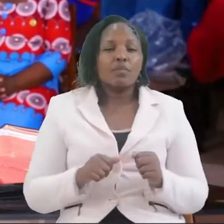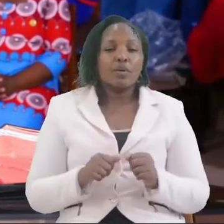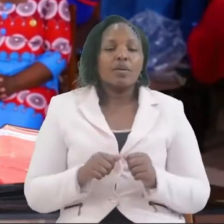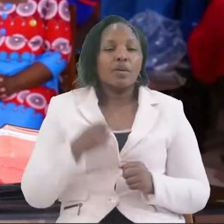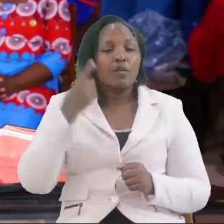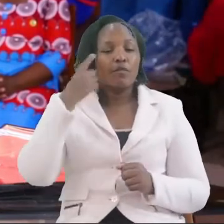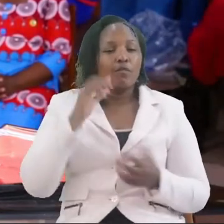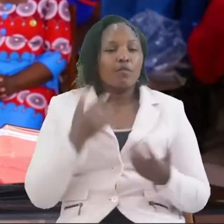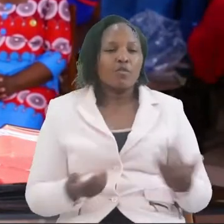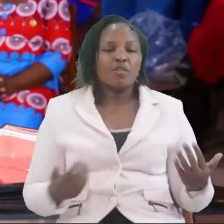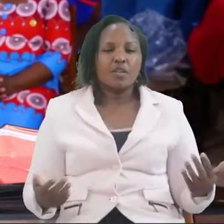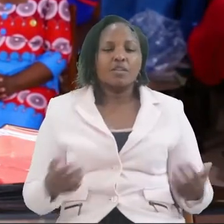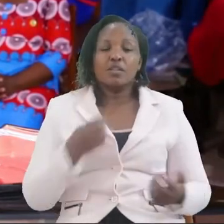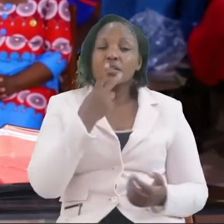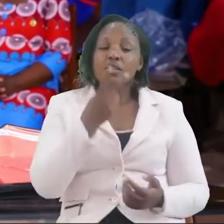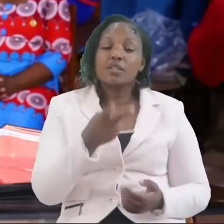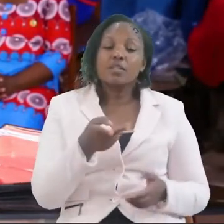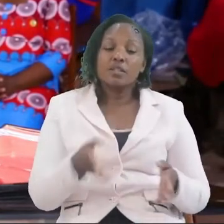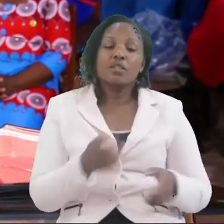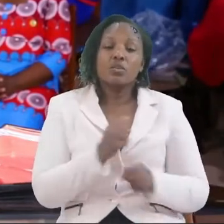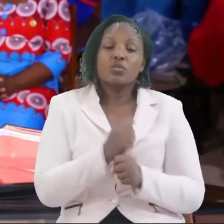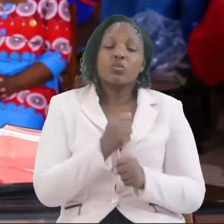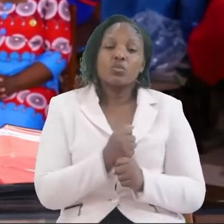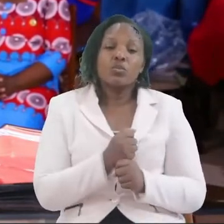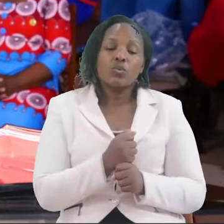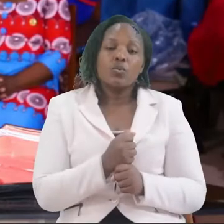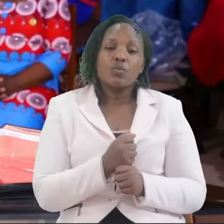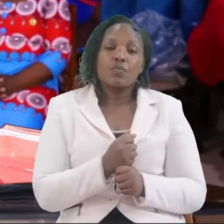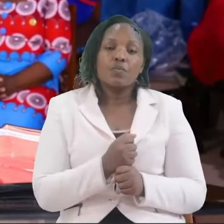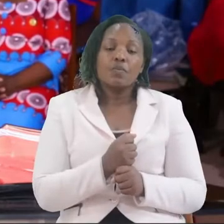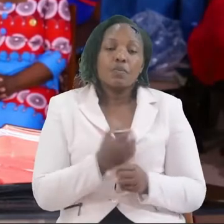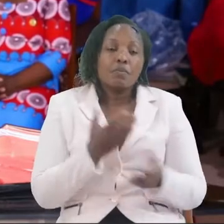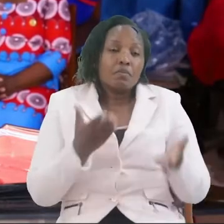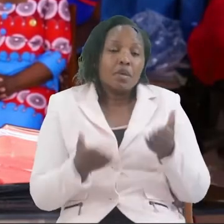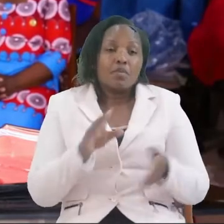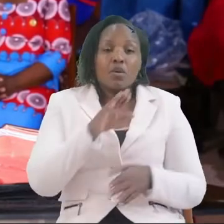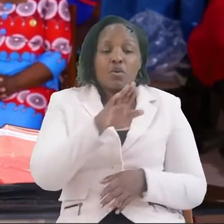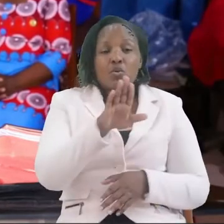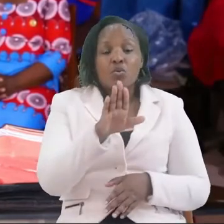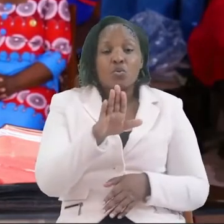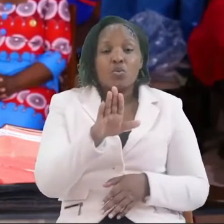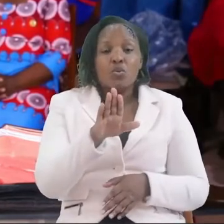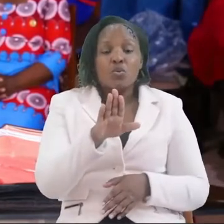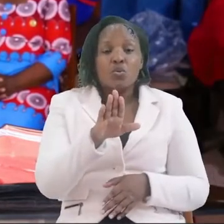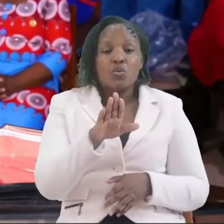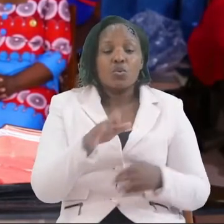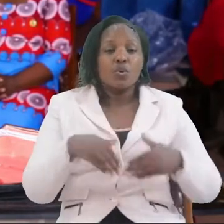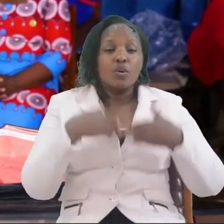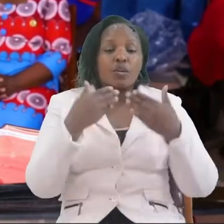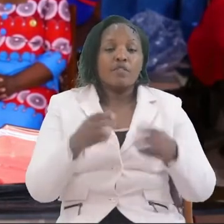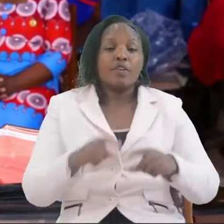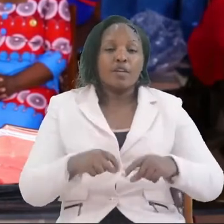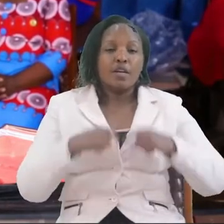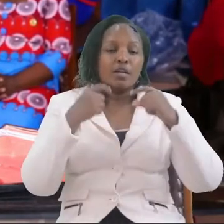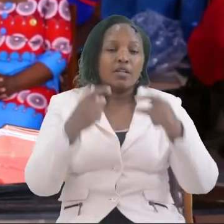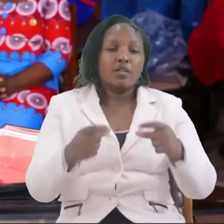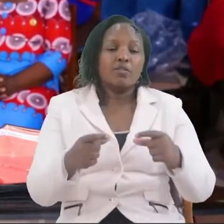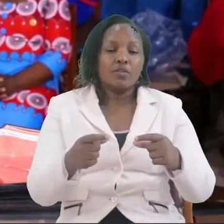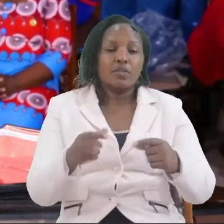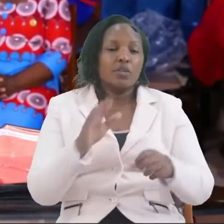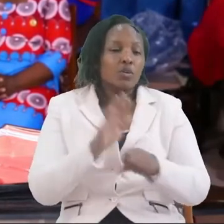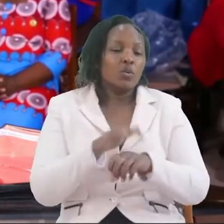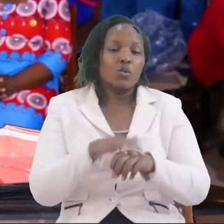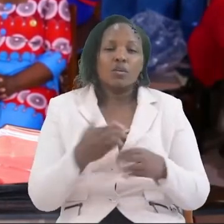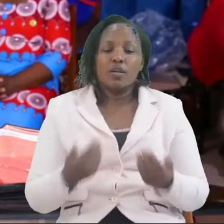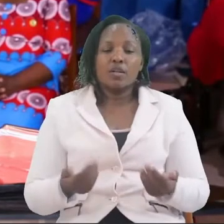msifurahie kwa mambo ambayo mnaona mkiyatenda. Labda wewe umepewa vipawa na kuna mambo